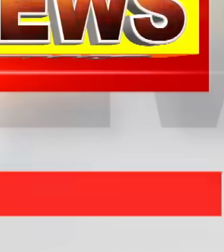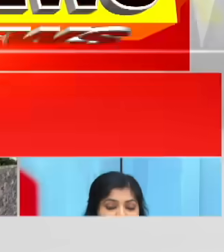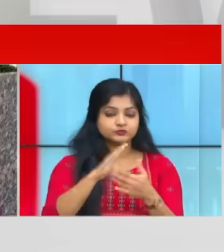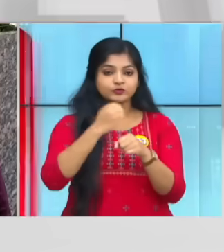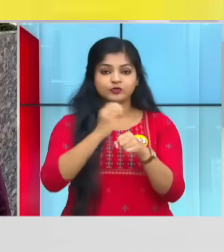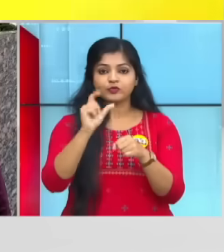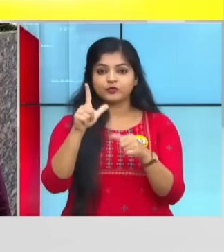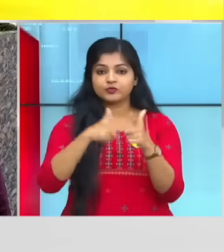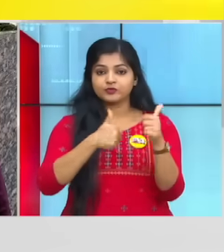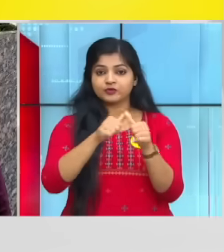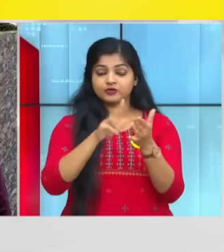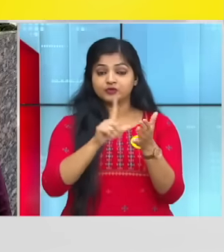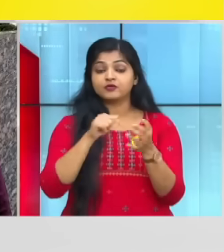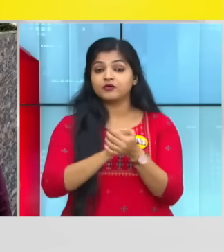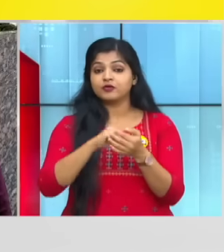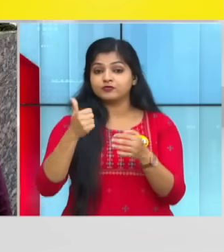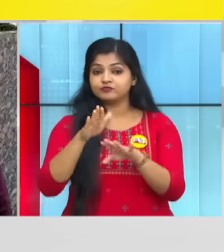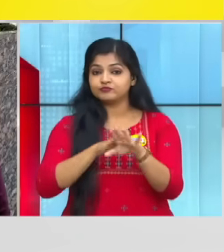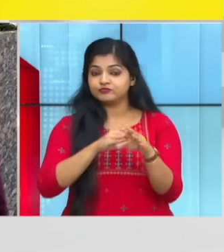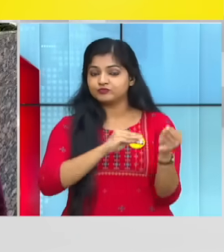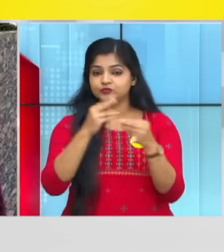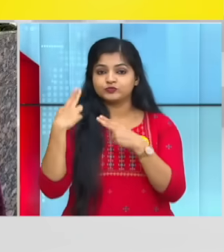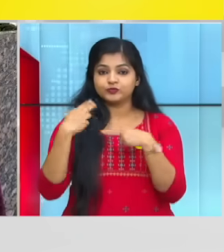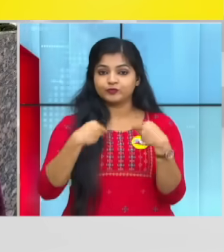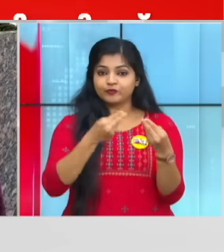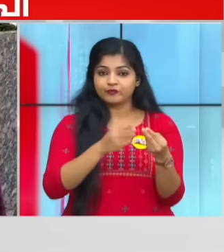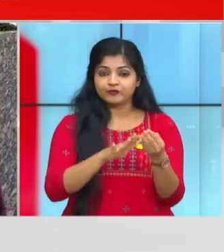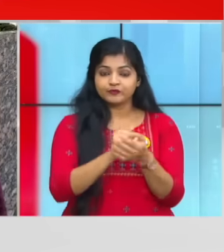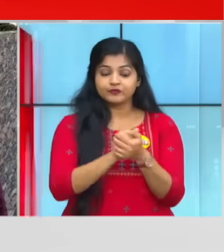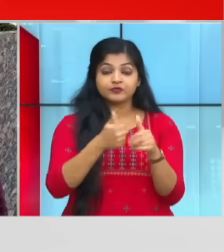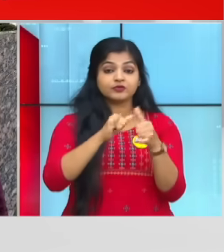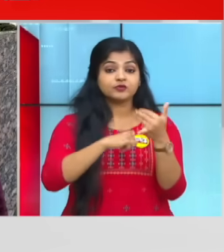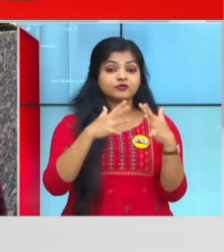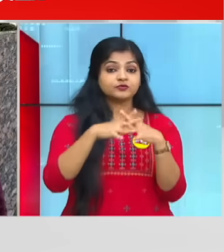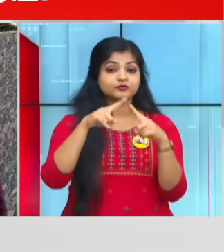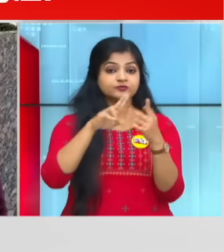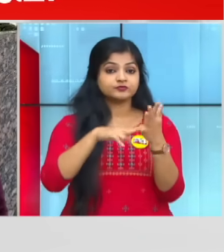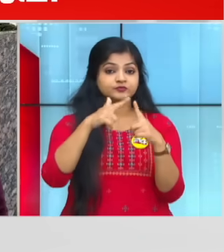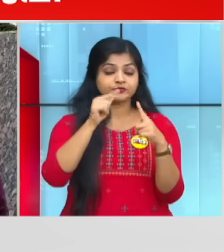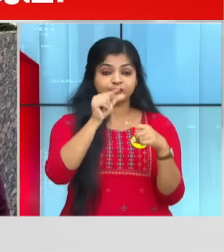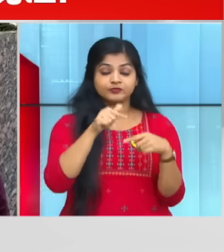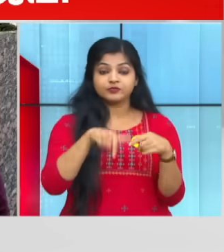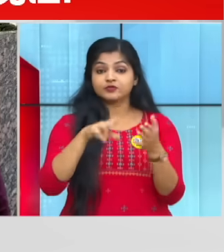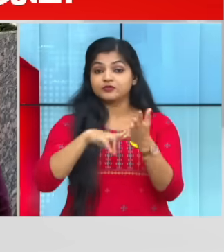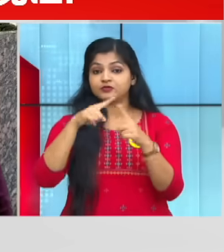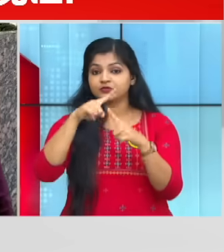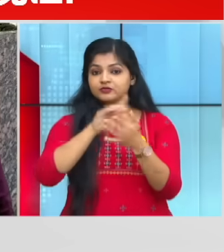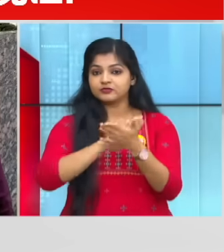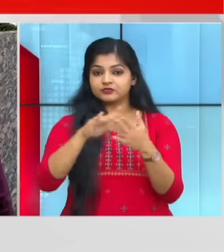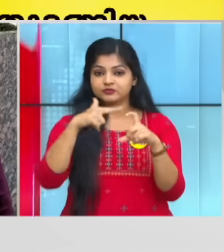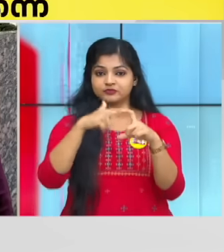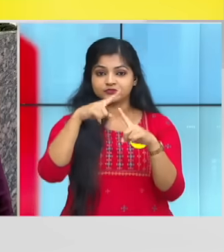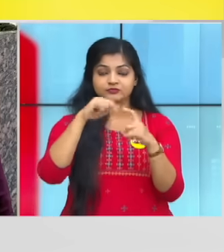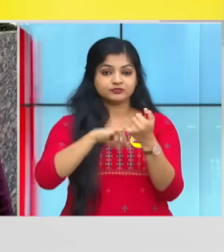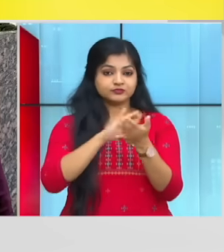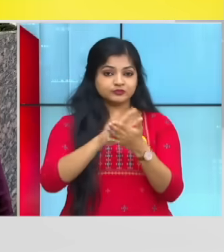നായിടുവിനെ അനുനയിപ്പിക്കാൻ വേണ്ടിയിട്ട് നിയോഗിച്ചിരിക്കുന്നത് അശ്വിനി വൈഷ്ണവിനെ നിതീഷ്കുമാറിനെ കാണാനായും സംസാരിക്കാനായും